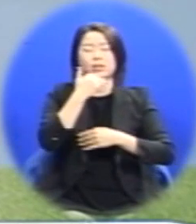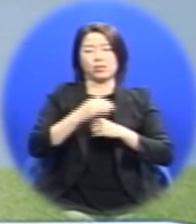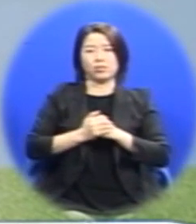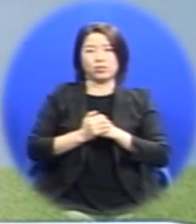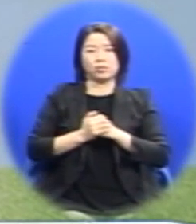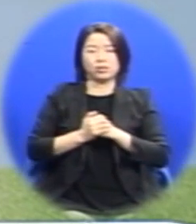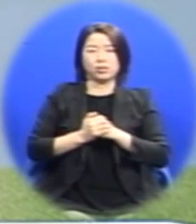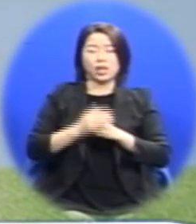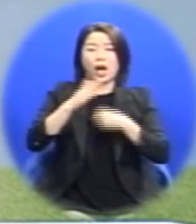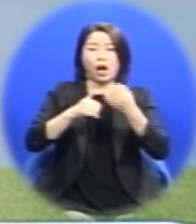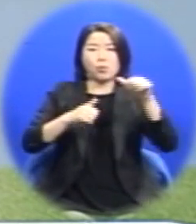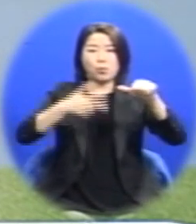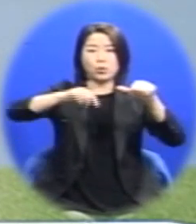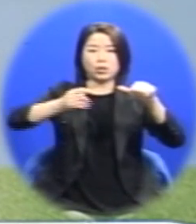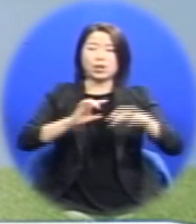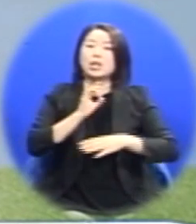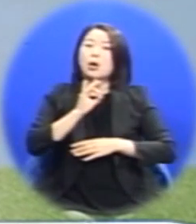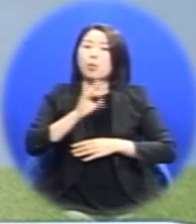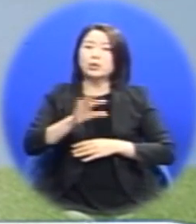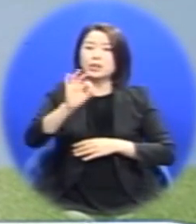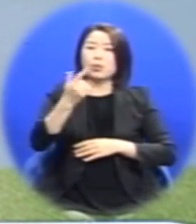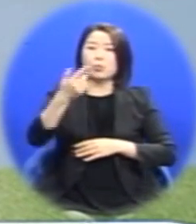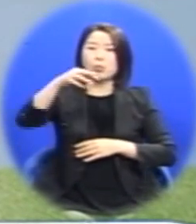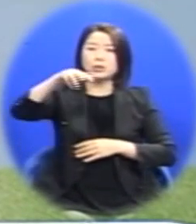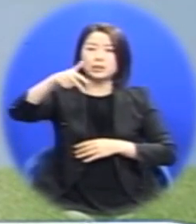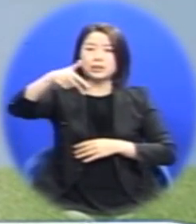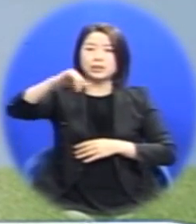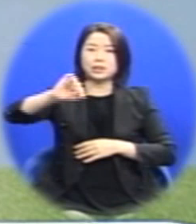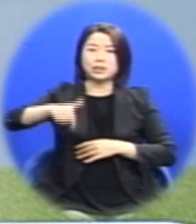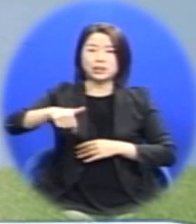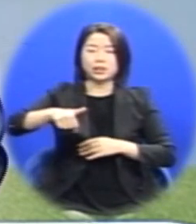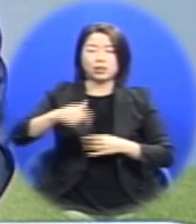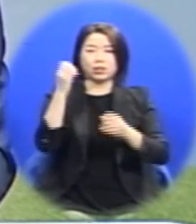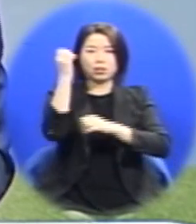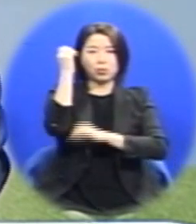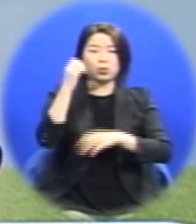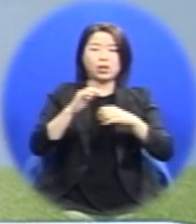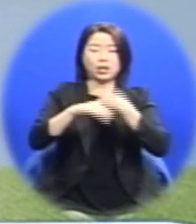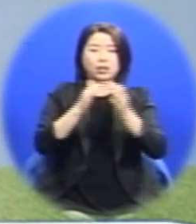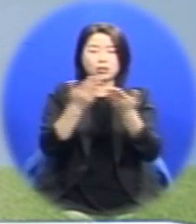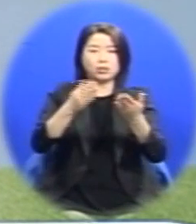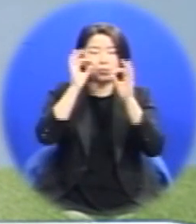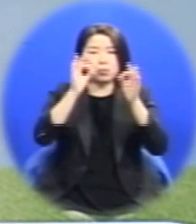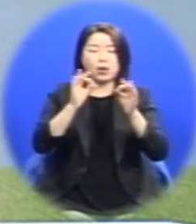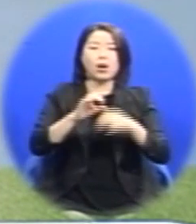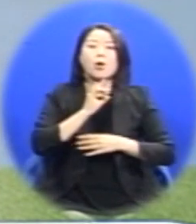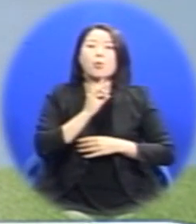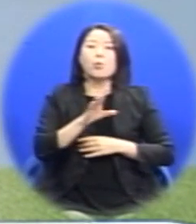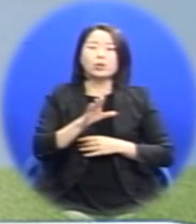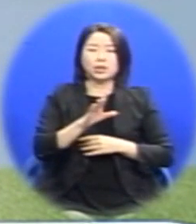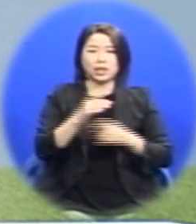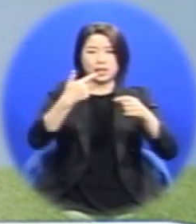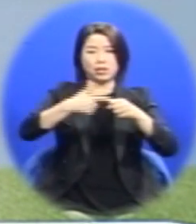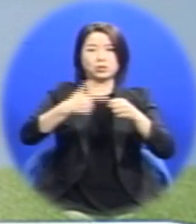하나님만. 5절에 보면 오직이라는 표현을 썼는데 원어에 보면 이 오직이라는 표현을 실제로는 여섯 번 쓰고